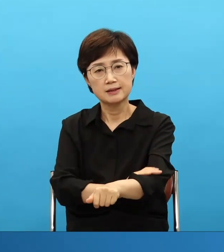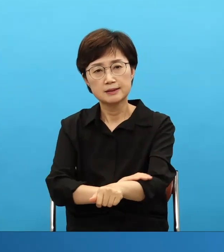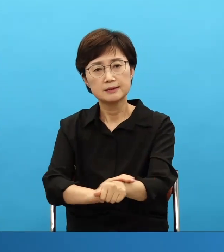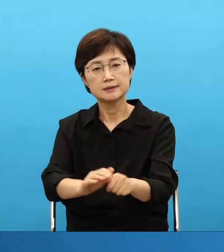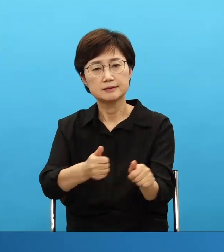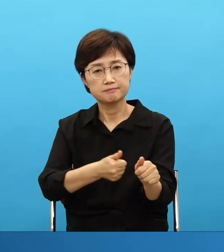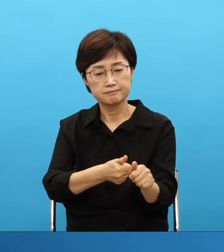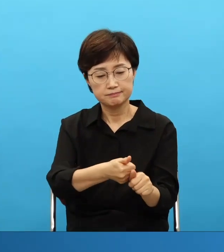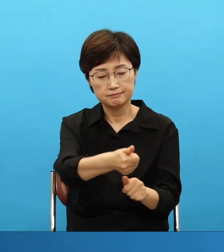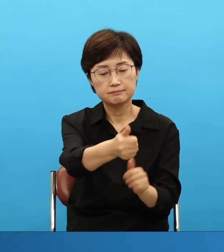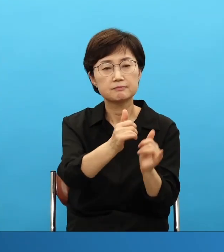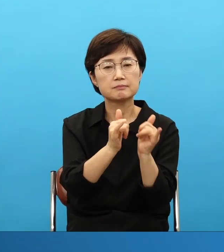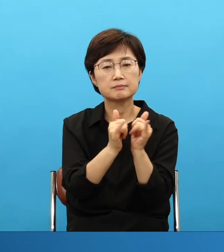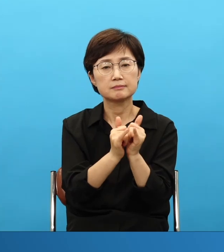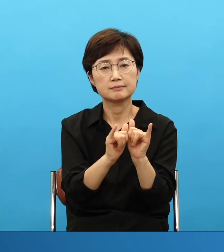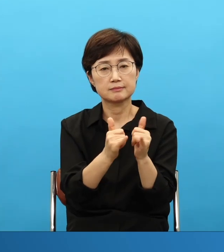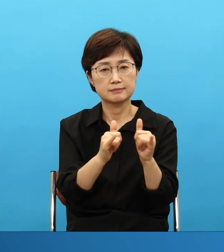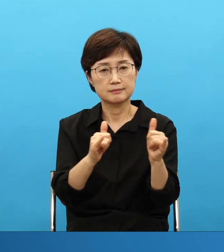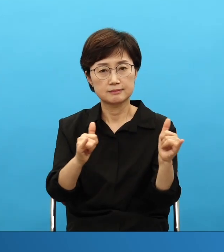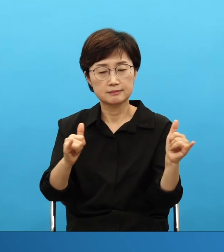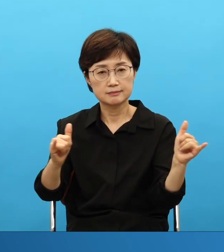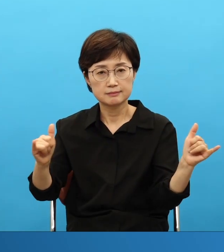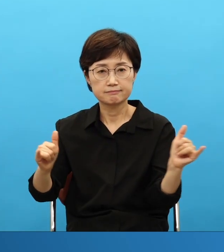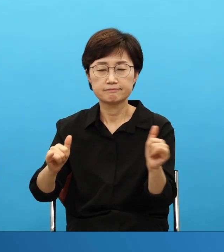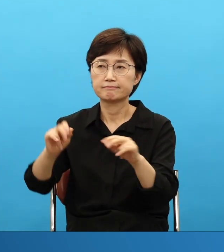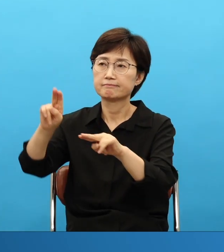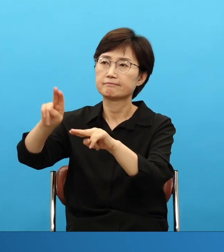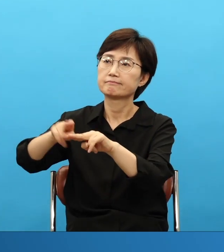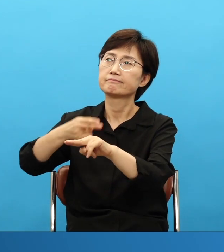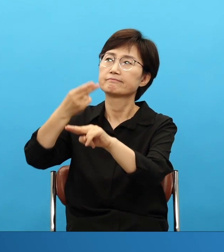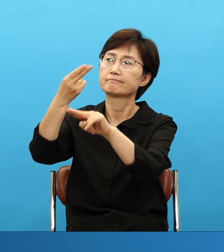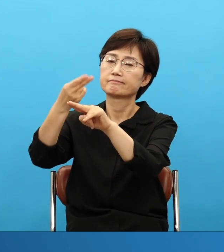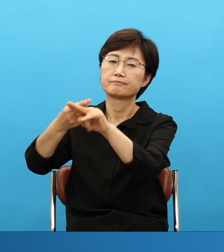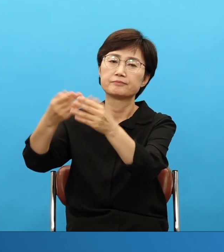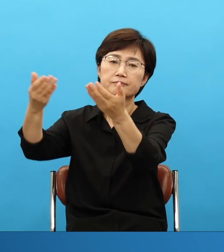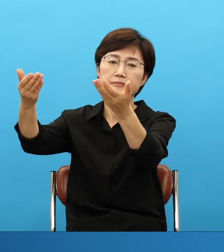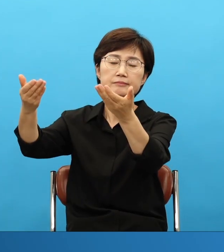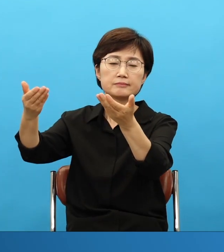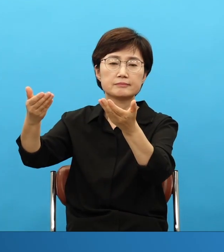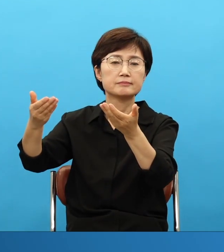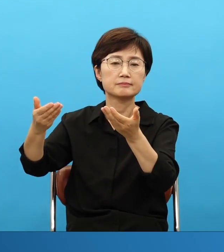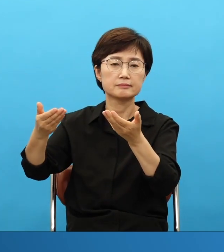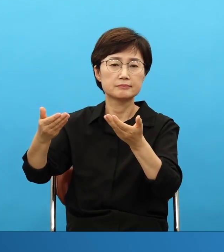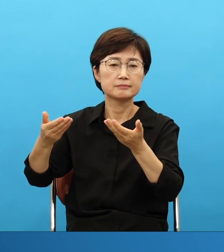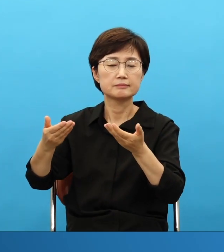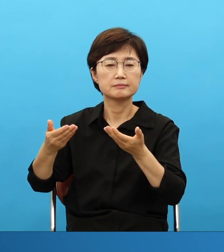도시를 잘는 자를